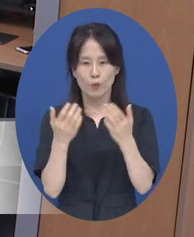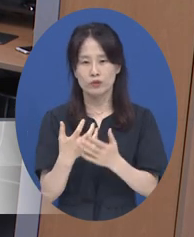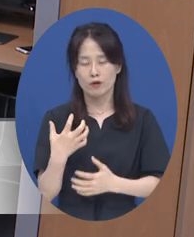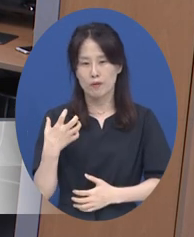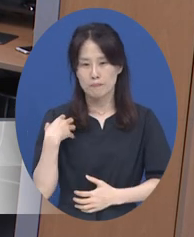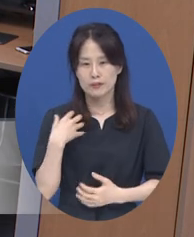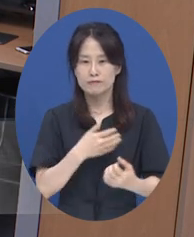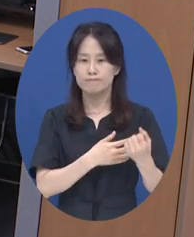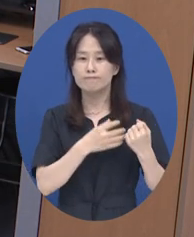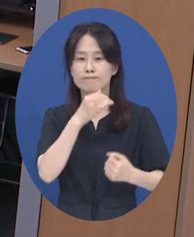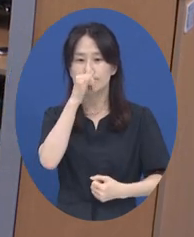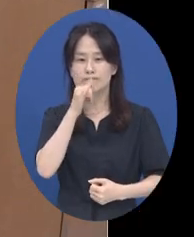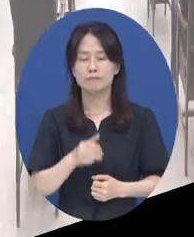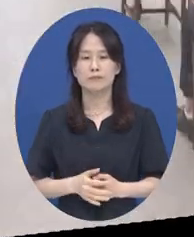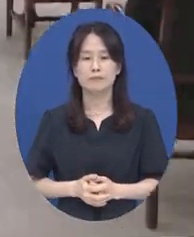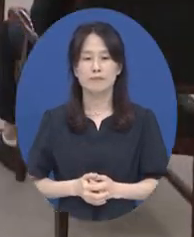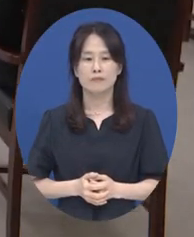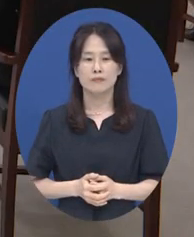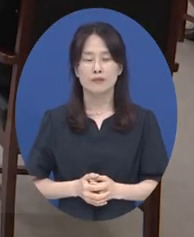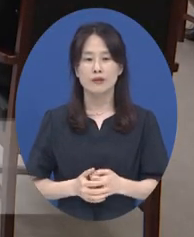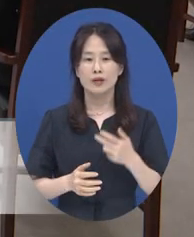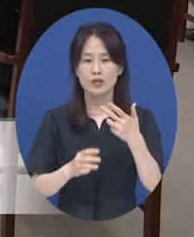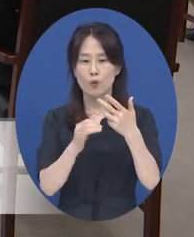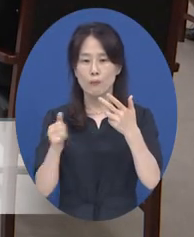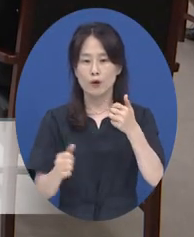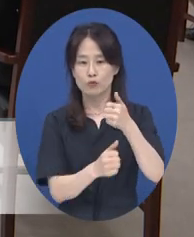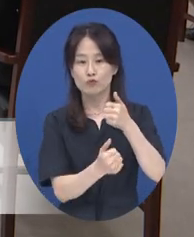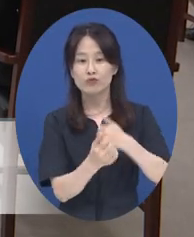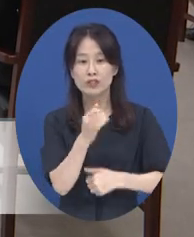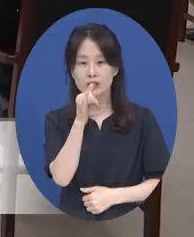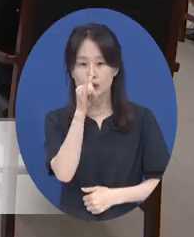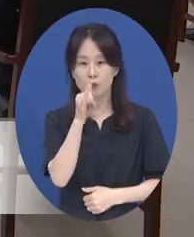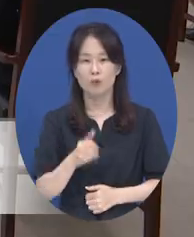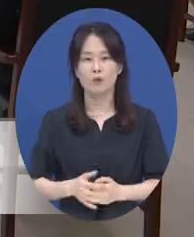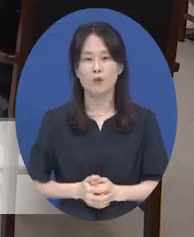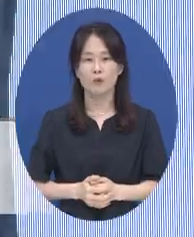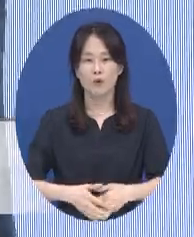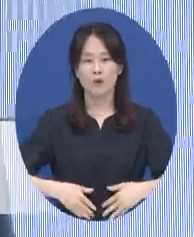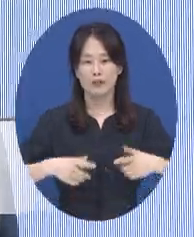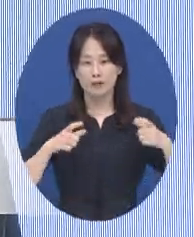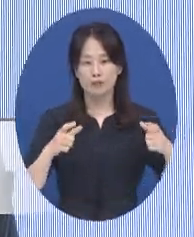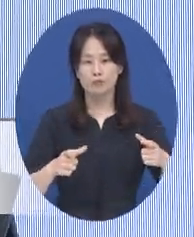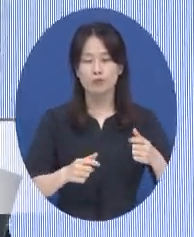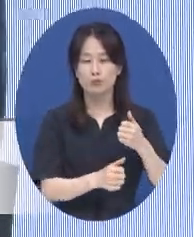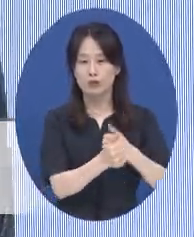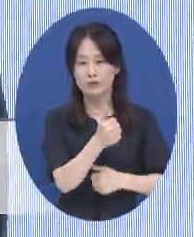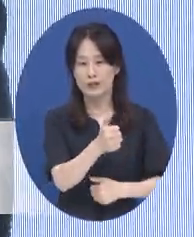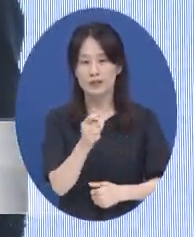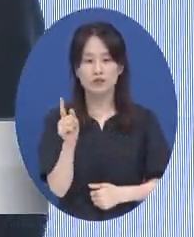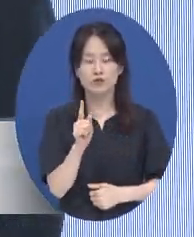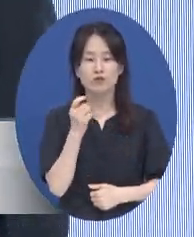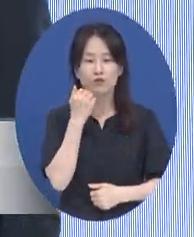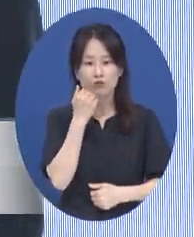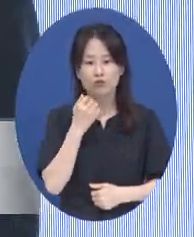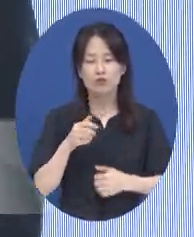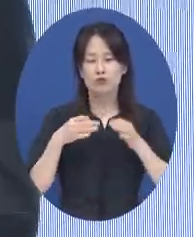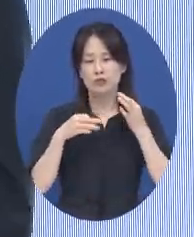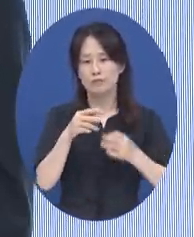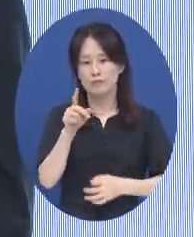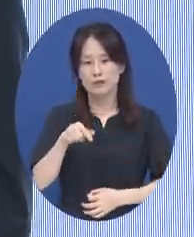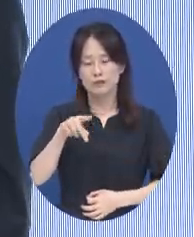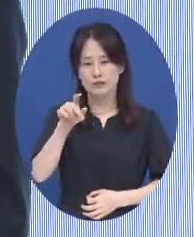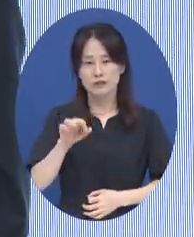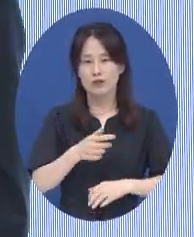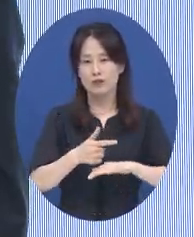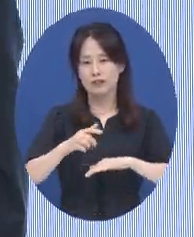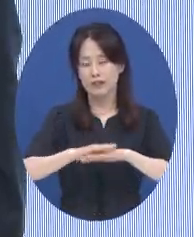진두지휘 할 수 있는 권한을 갖습니다 각 7명의 위원으로 구성되는 데 남부 자체 경찰이 월의 위원장은 김 덕 썹